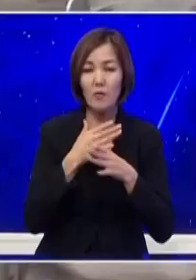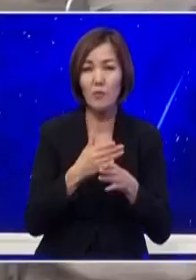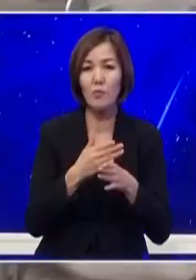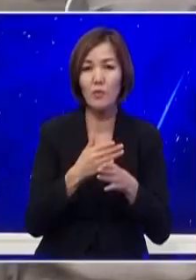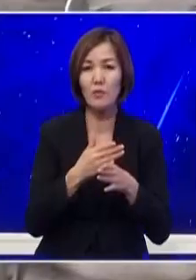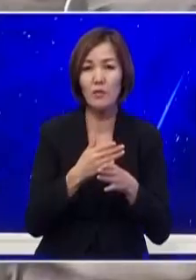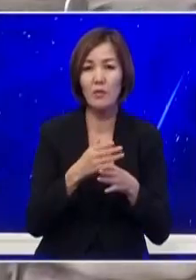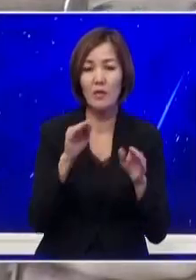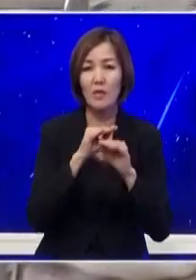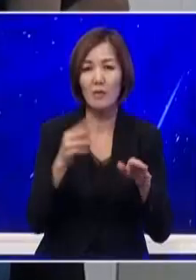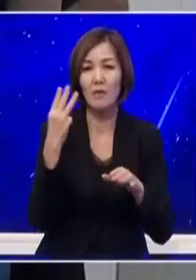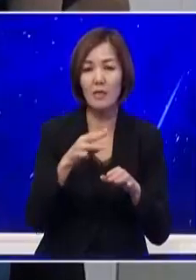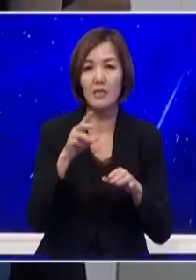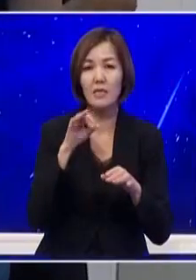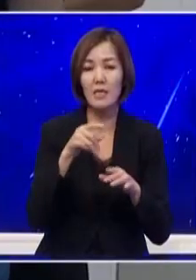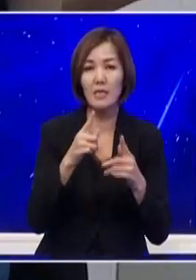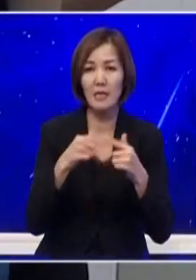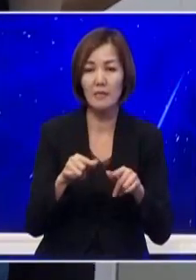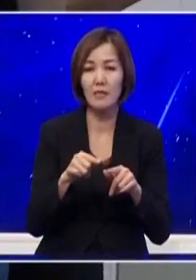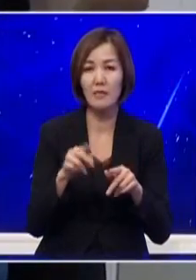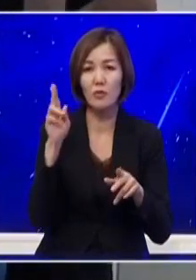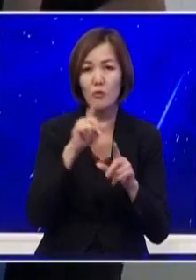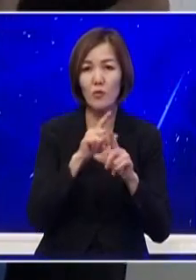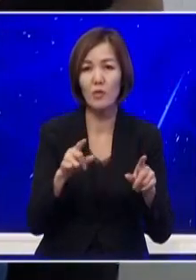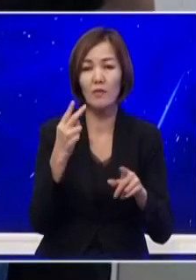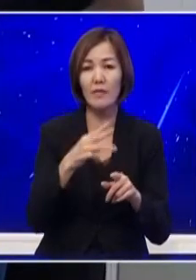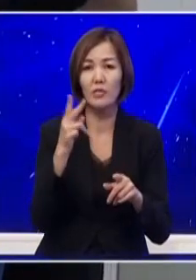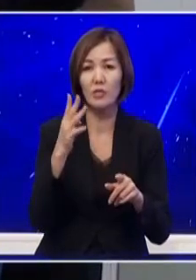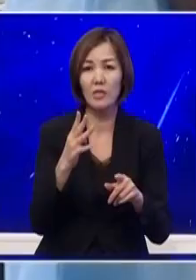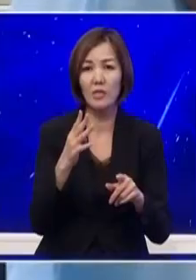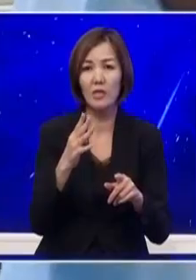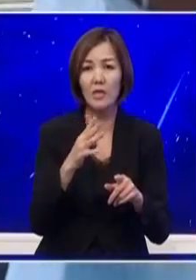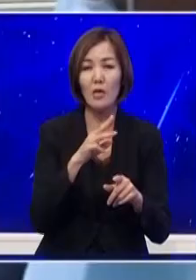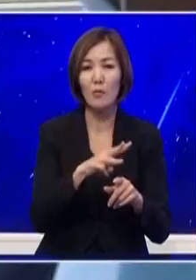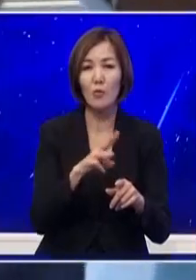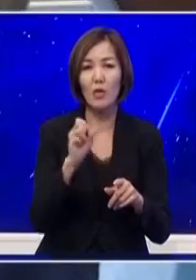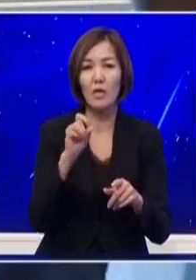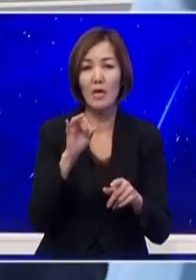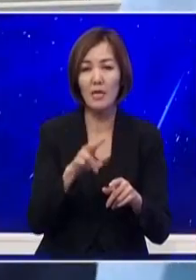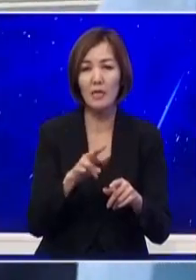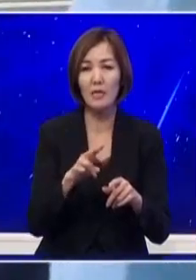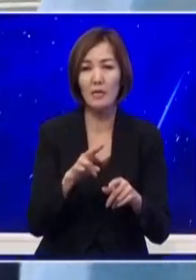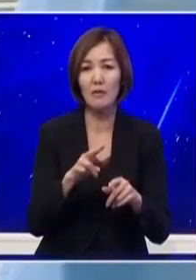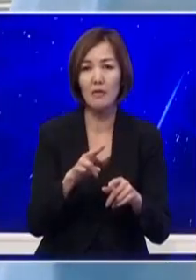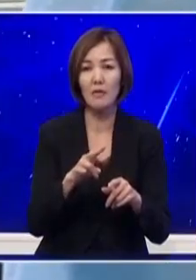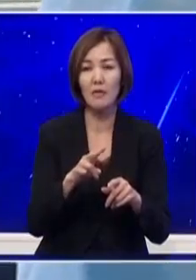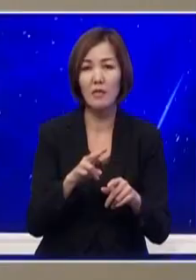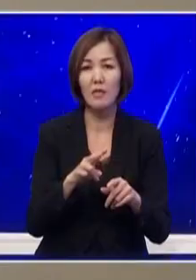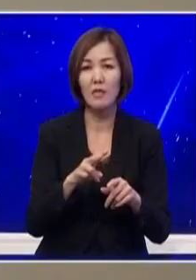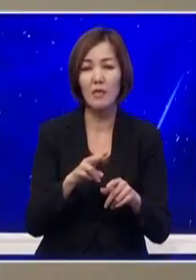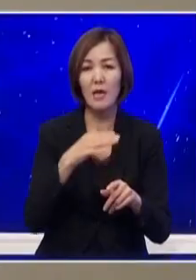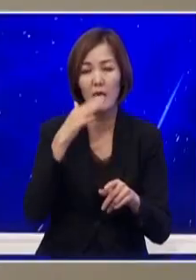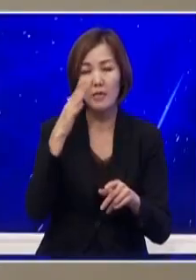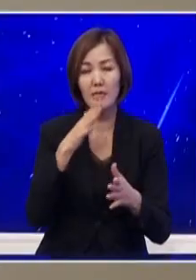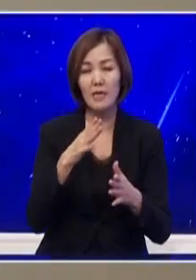оказывается в рамках 30-летия со дня основания школы-лицея номер 24 имени Мухтара Арына, отца известного хирурга